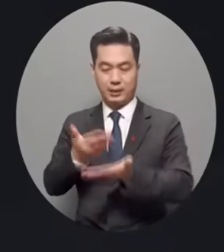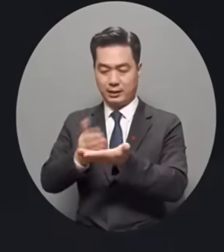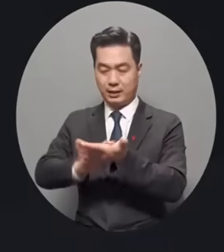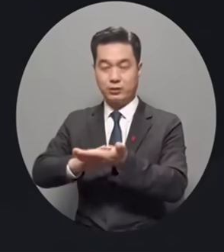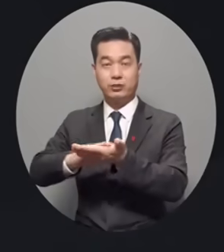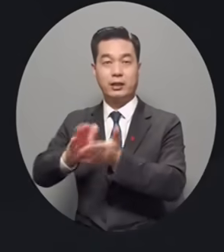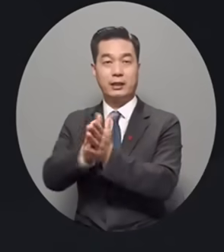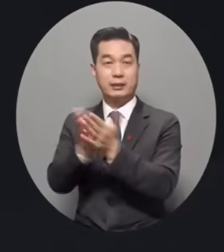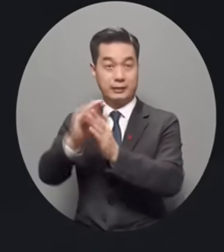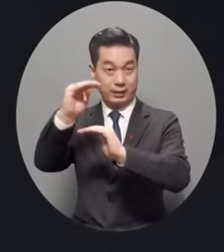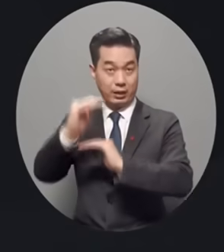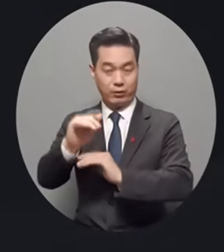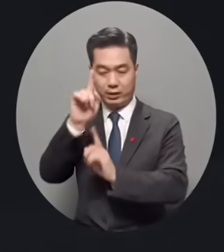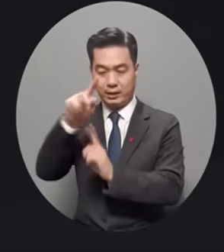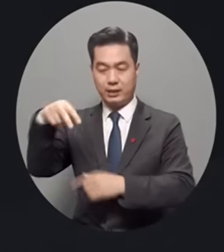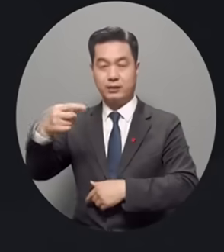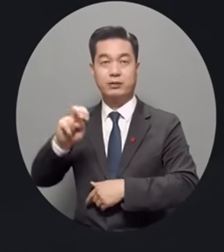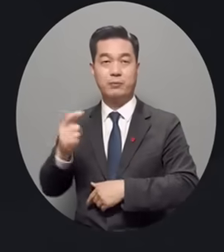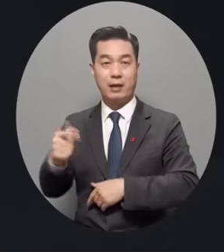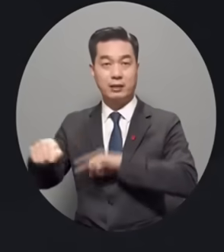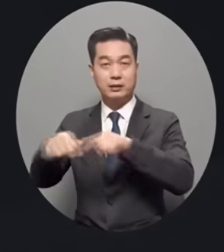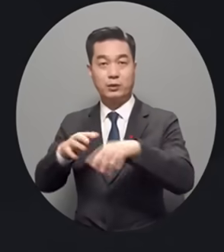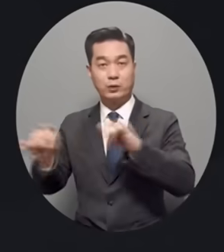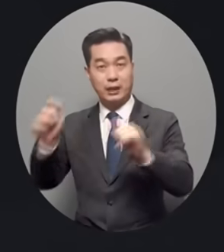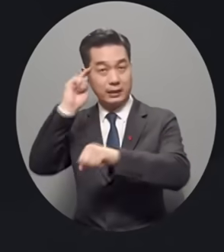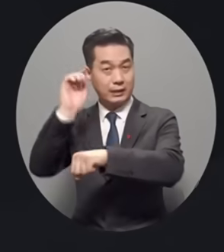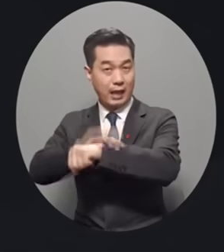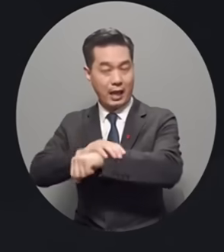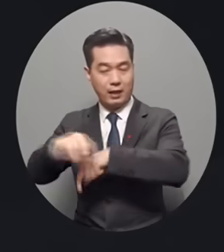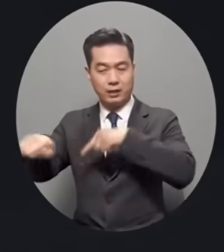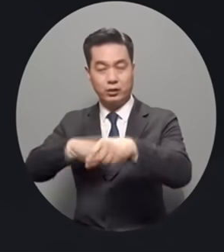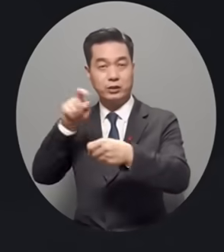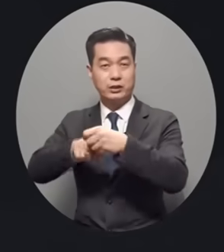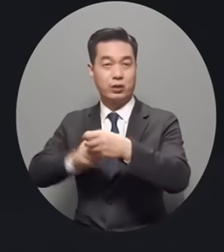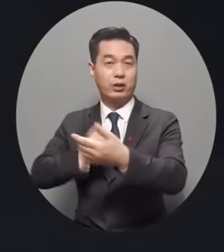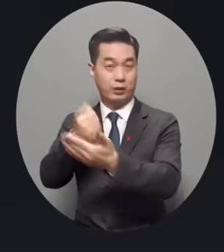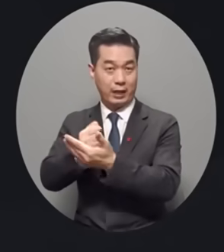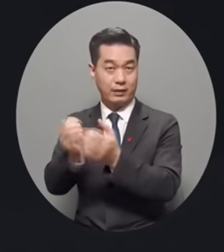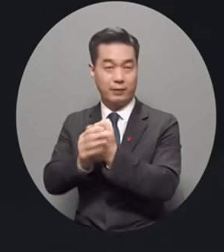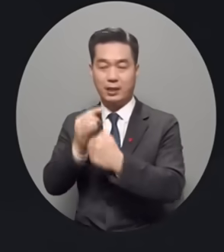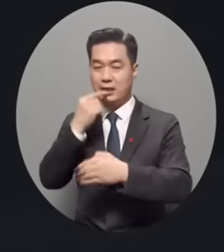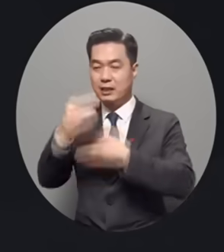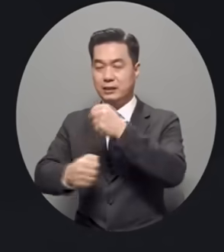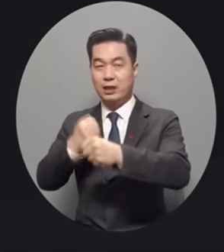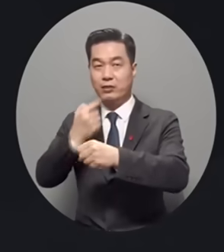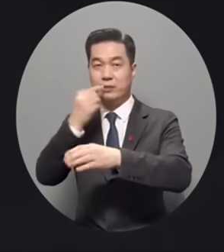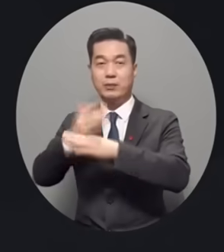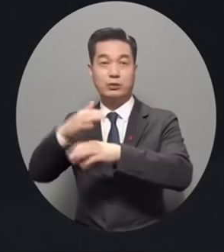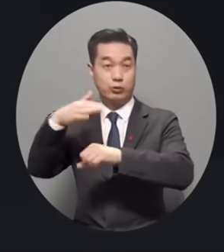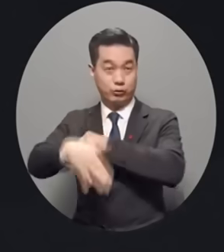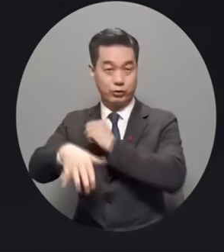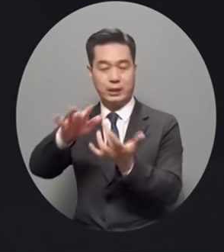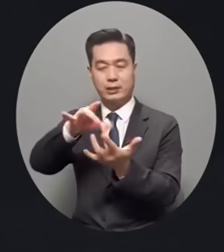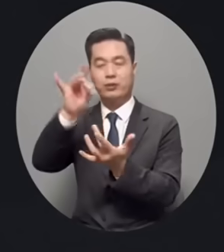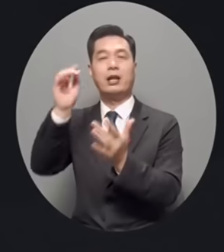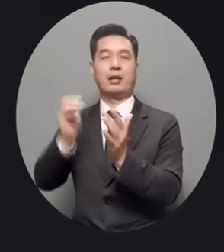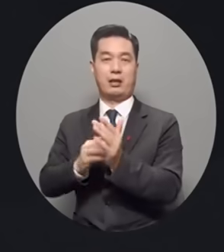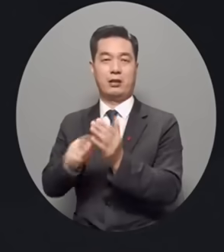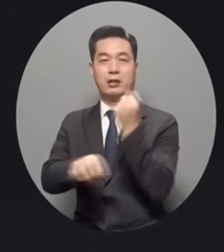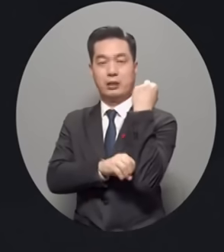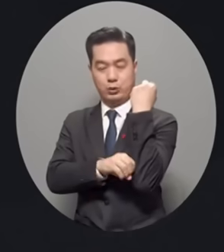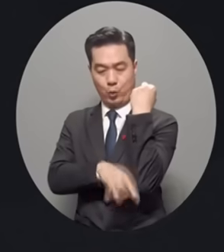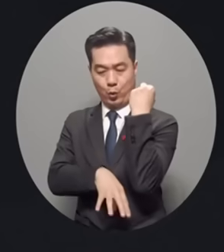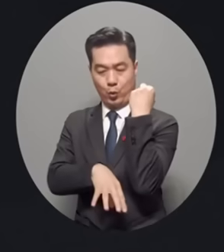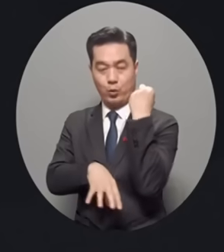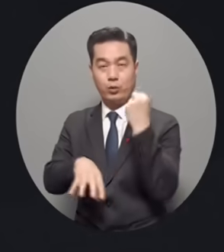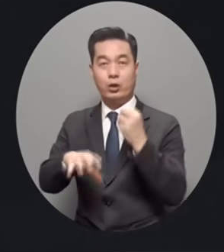교재에는 이승만을 비롯한 지도자들의 해안과 정치적 결단으로 자유민주주의 체제를 선택했고 이를 발판으로 국민이